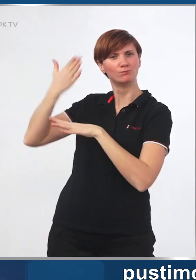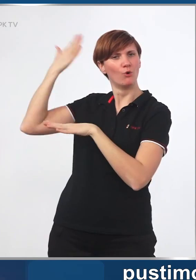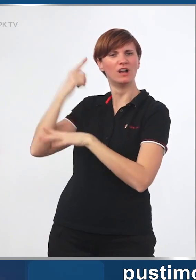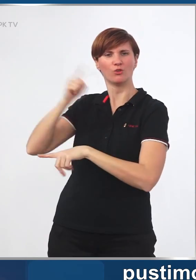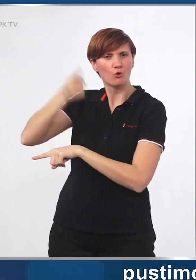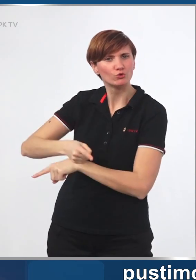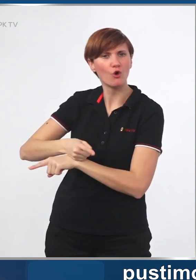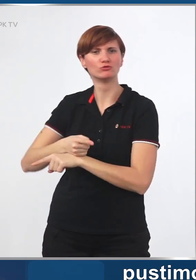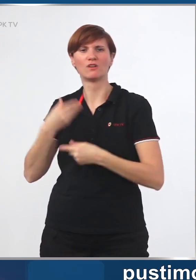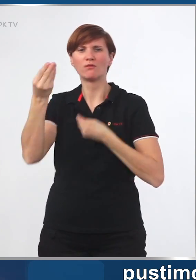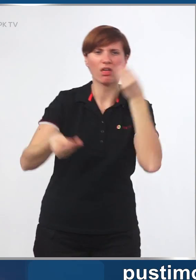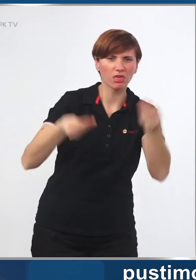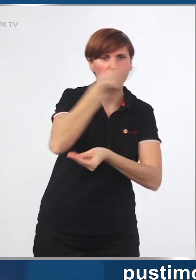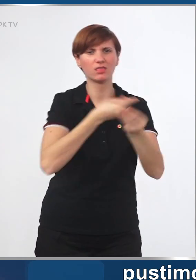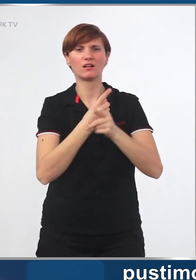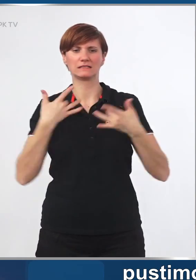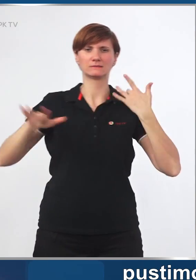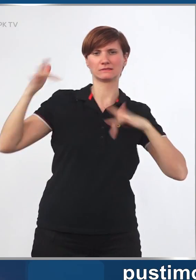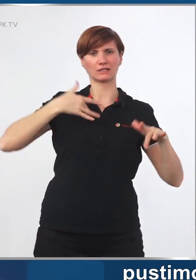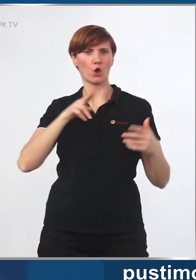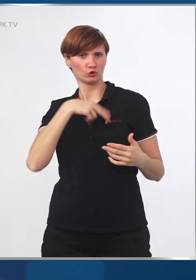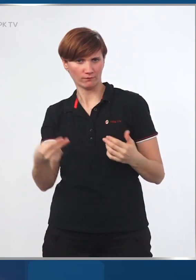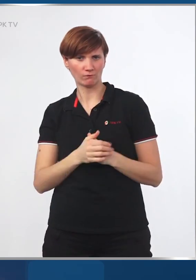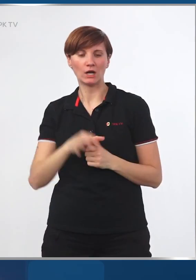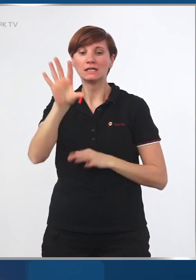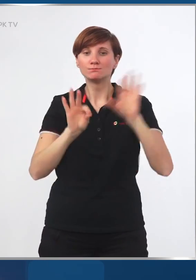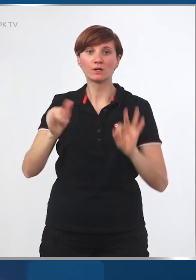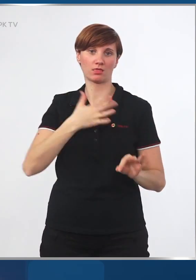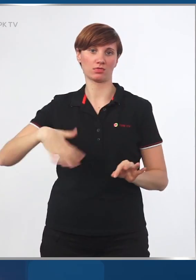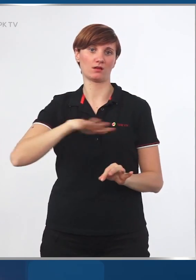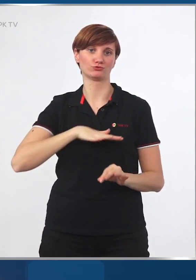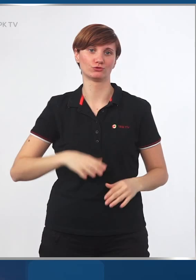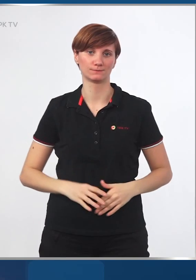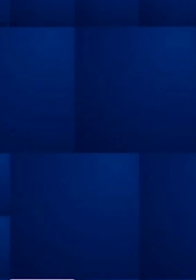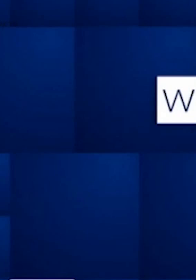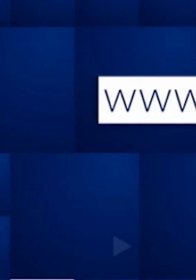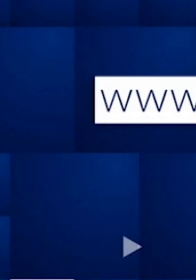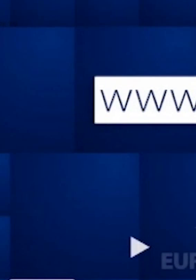the indecision, finger pointing and ducking of responsibility. The choice is ours.